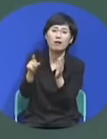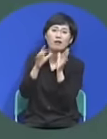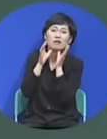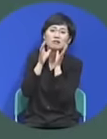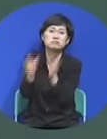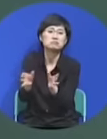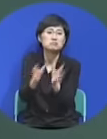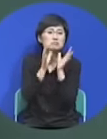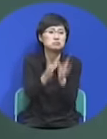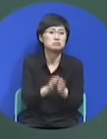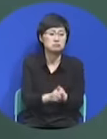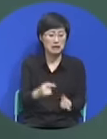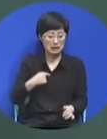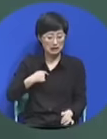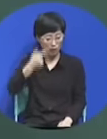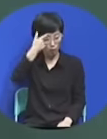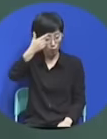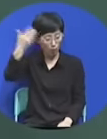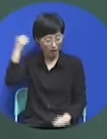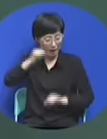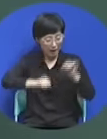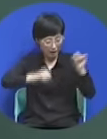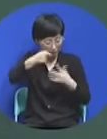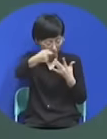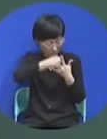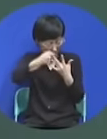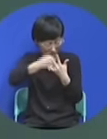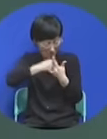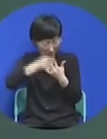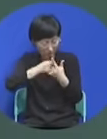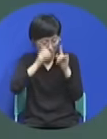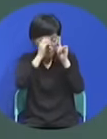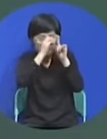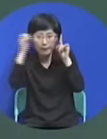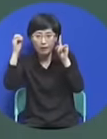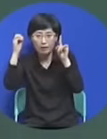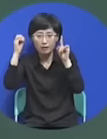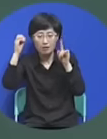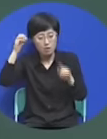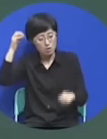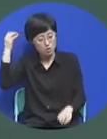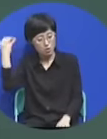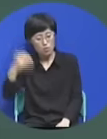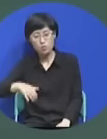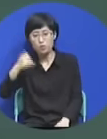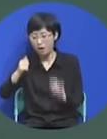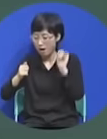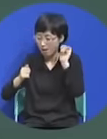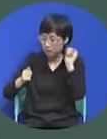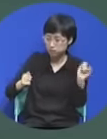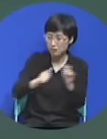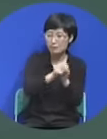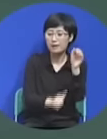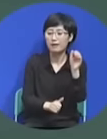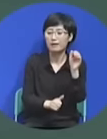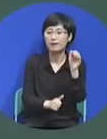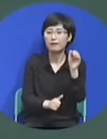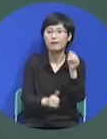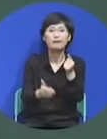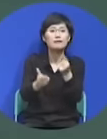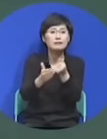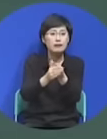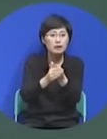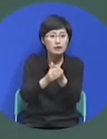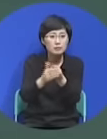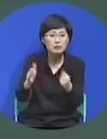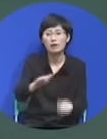거에있는거다알아맞히는거예요이게 而且过去发生的所有的事情他都能说出来 이제이런데앞으로여러분이고급적으로나오기때문에